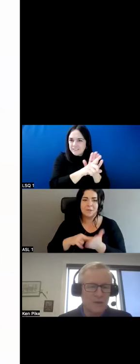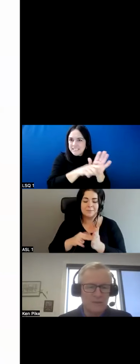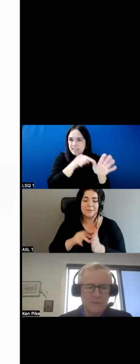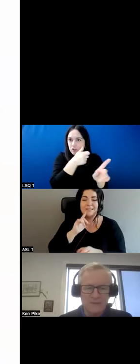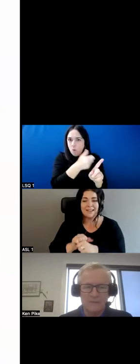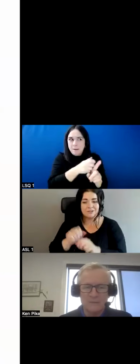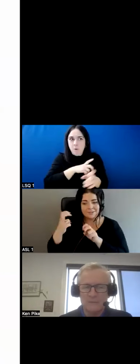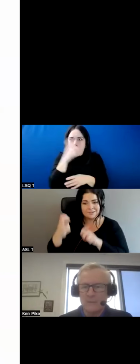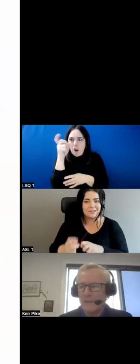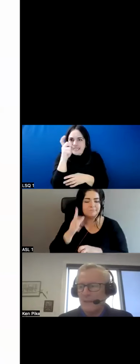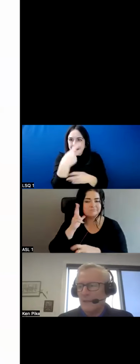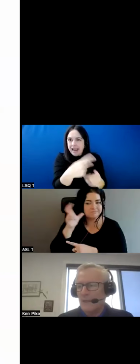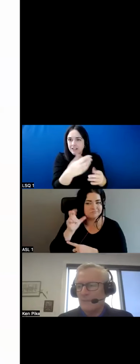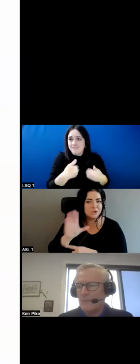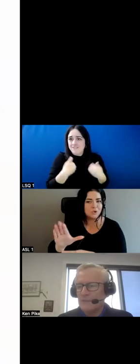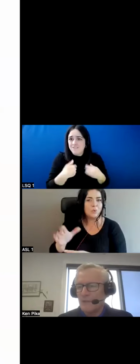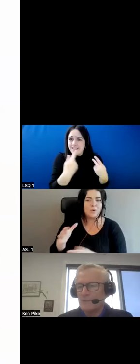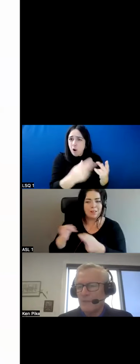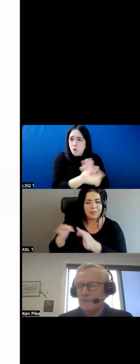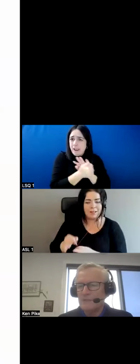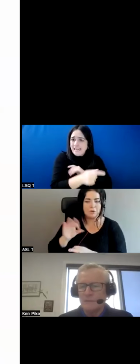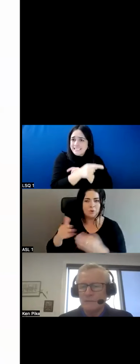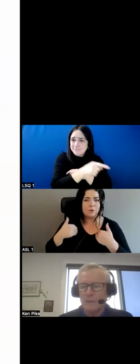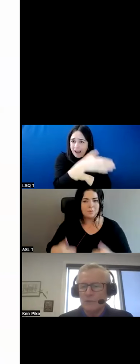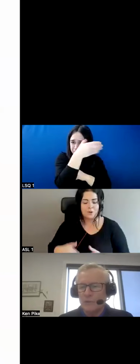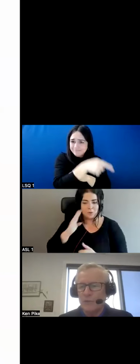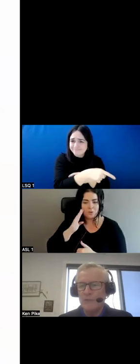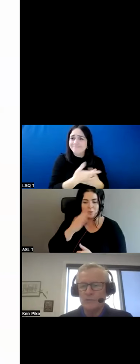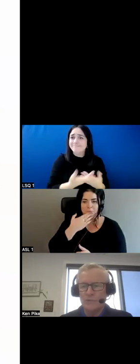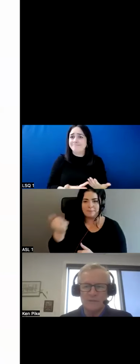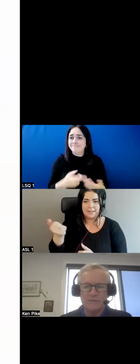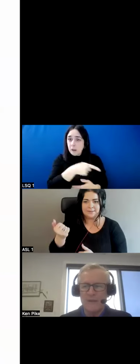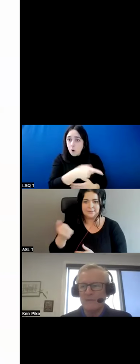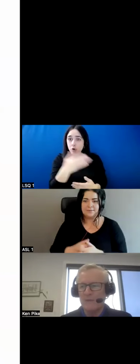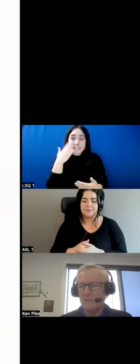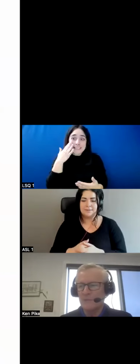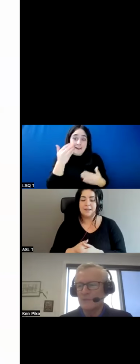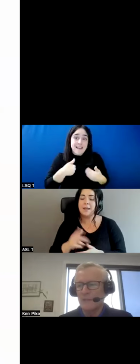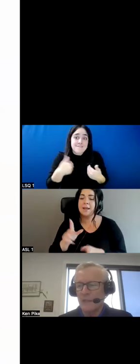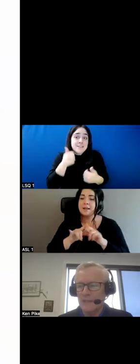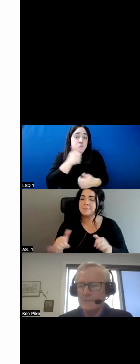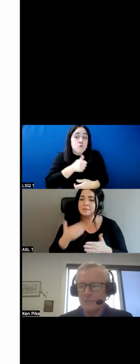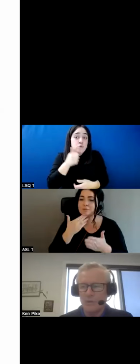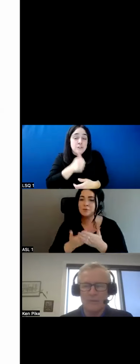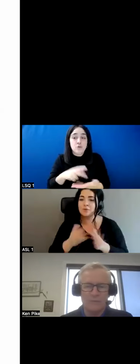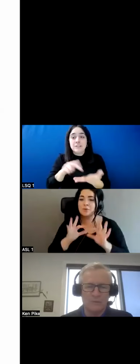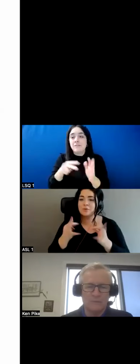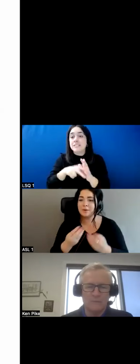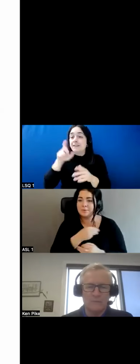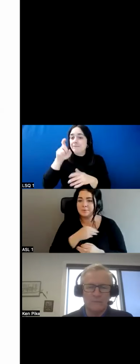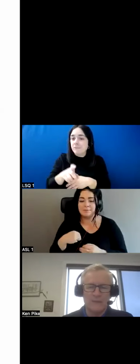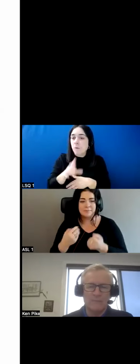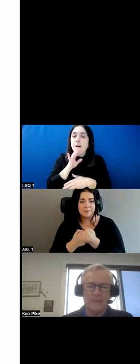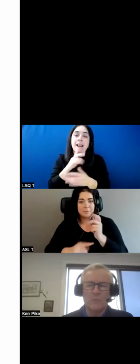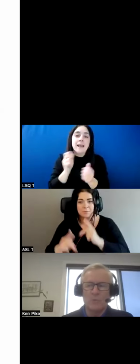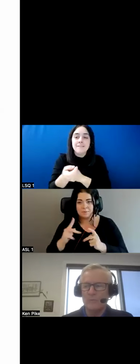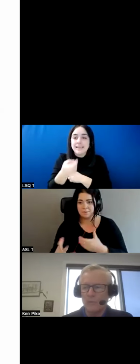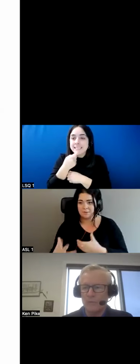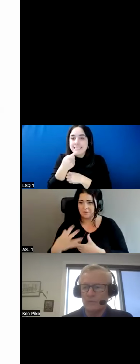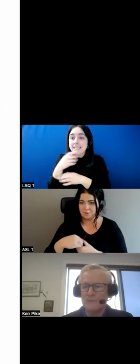personnes handicapées. C'est elles qui connaissent le mieux leur corps. Ça veut aussi dire qu'il faut inclure les membres de la famille et les personnes